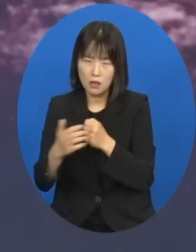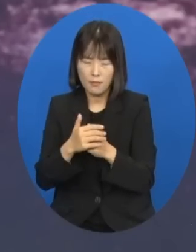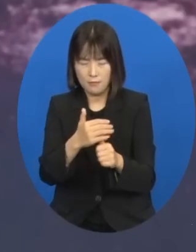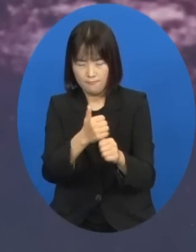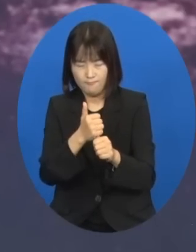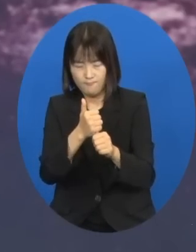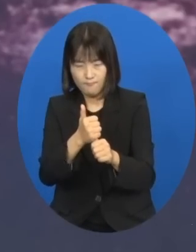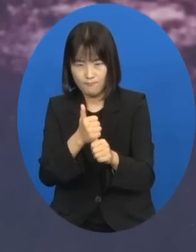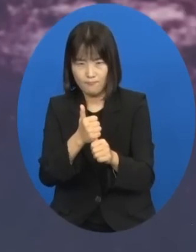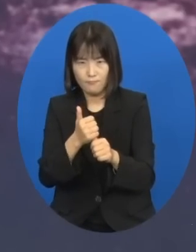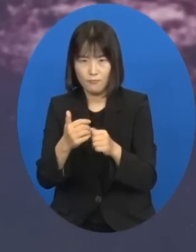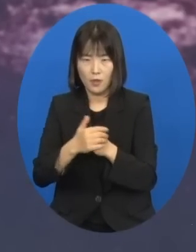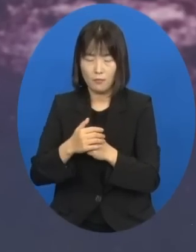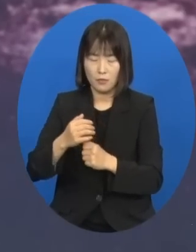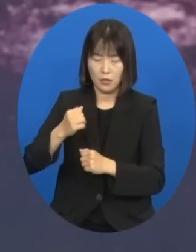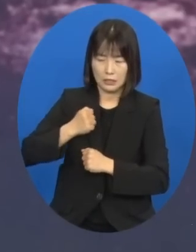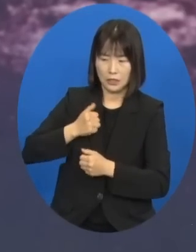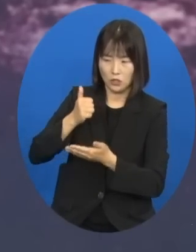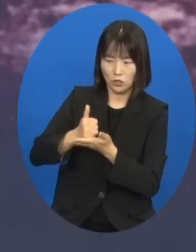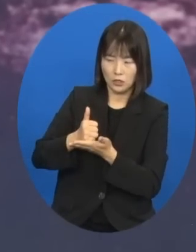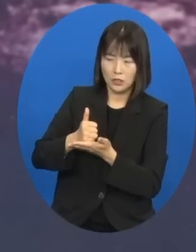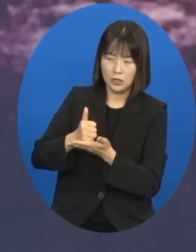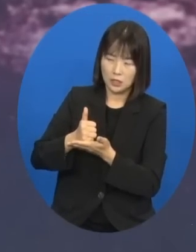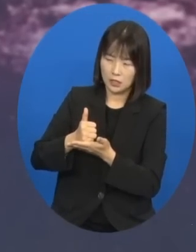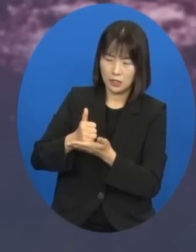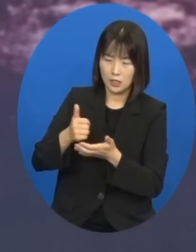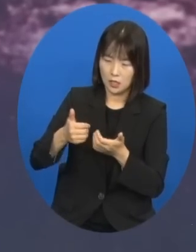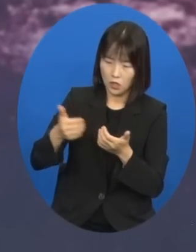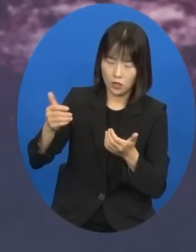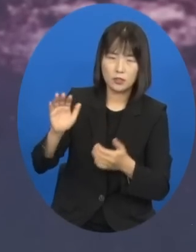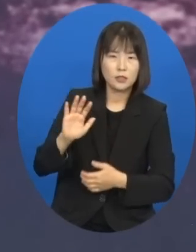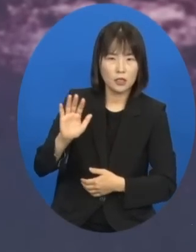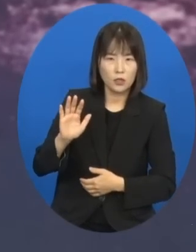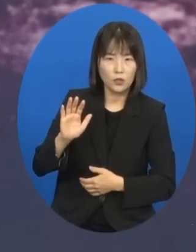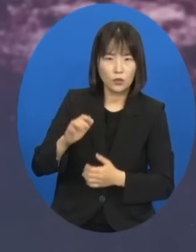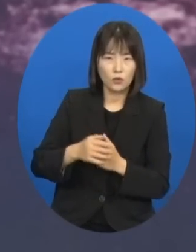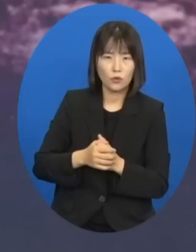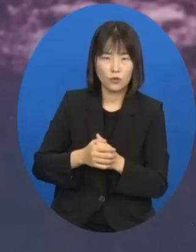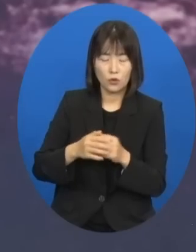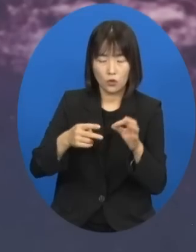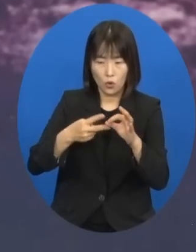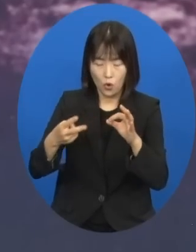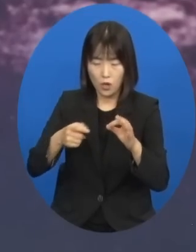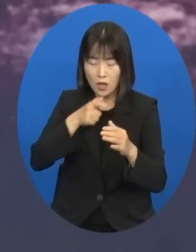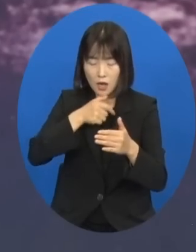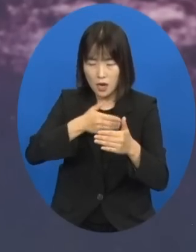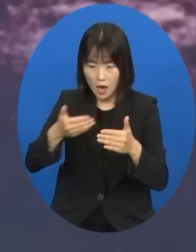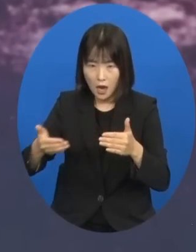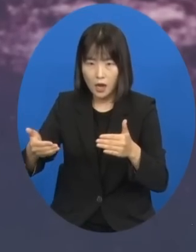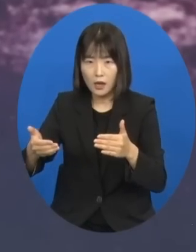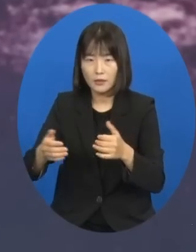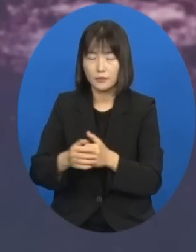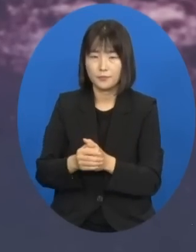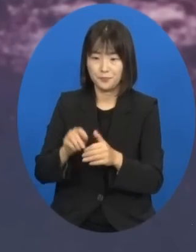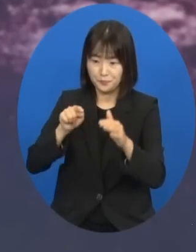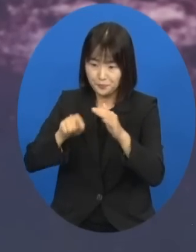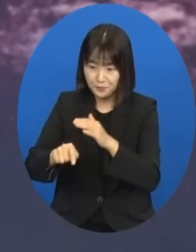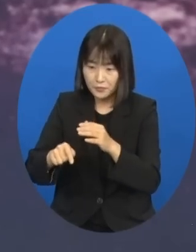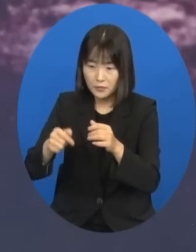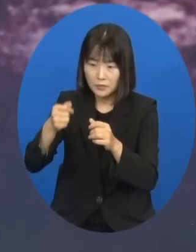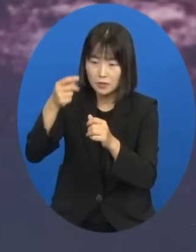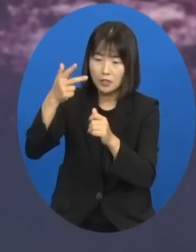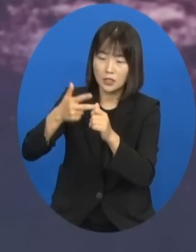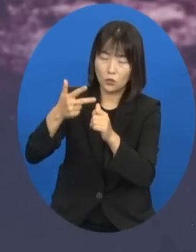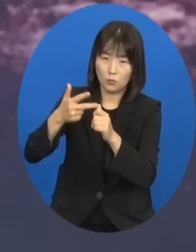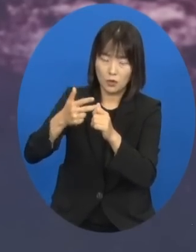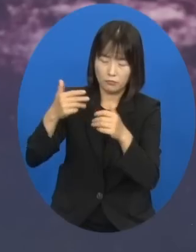그런가? 떠나지 않고 요단강에 가서 일곱 번 씻었더니 그의 몸이 낫죠.